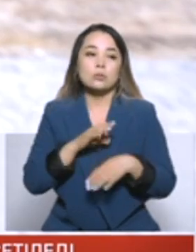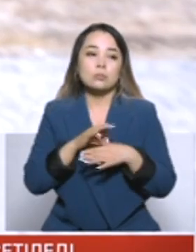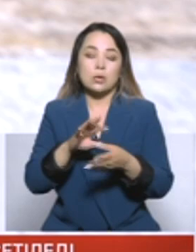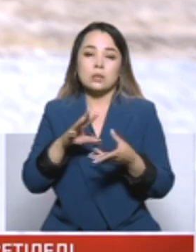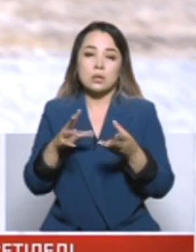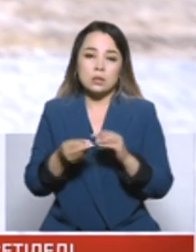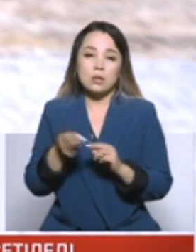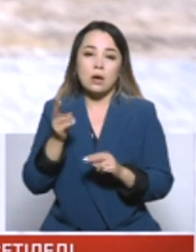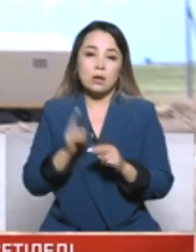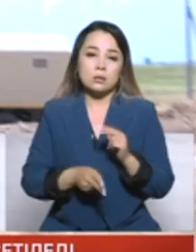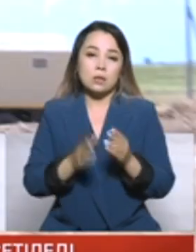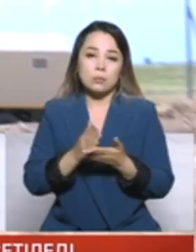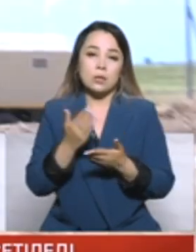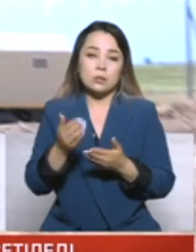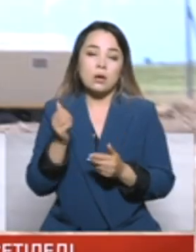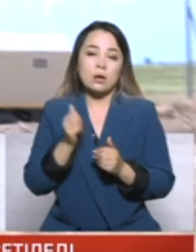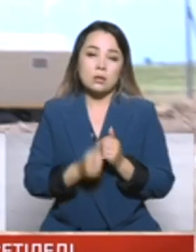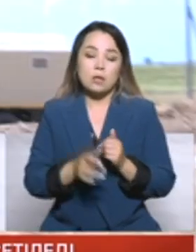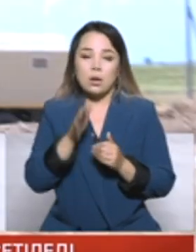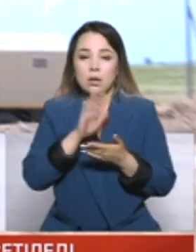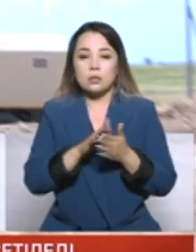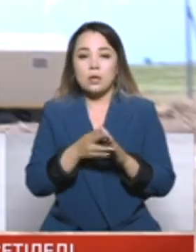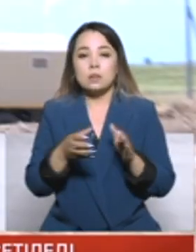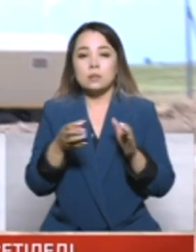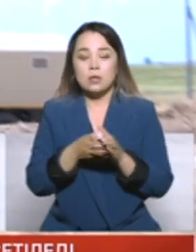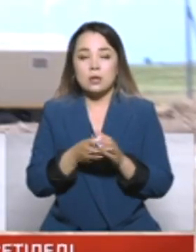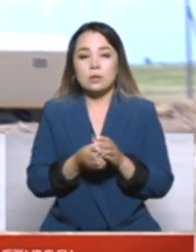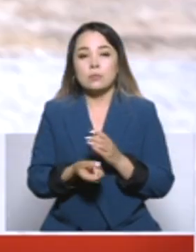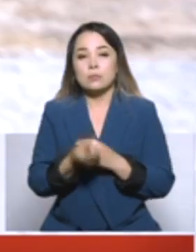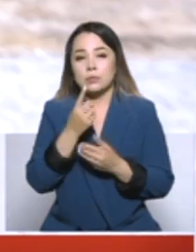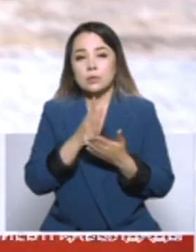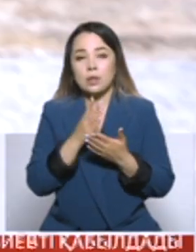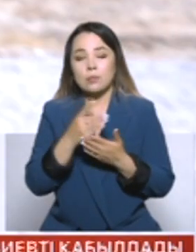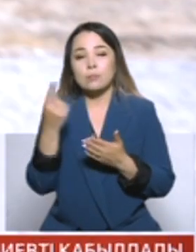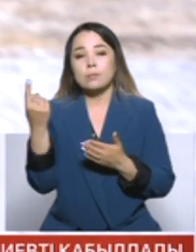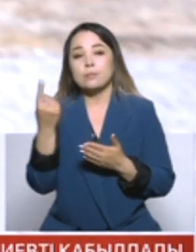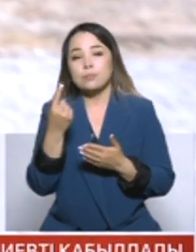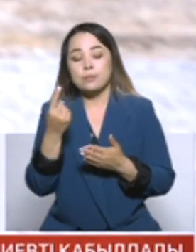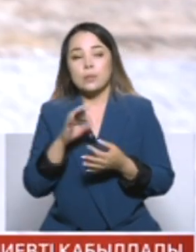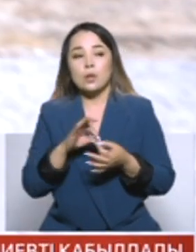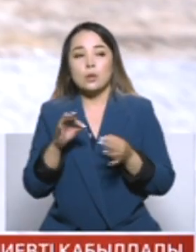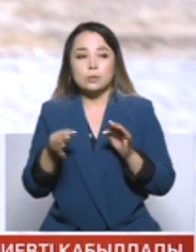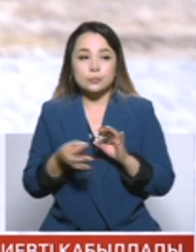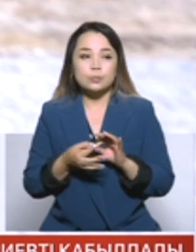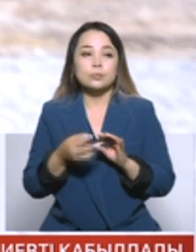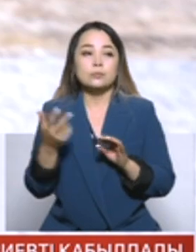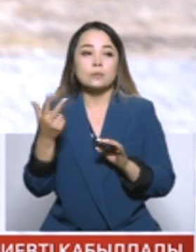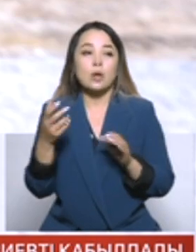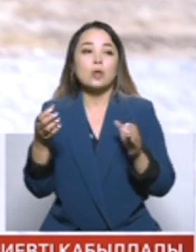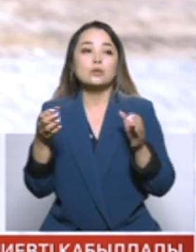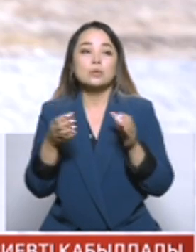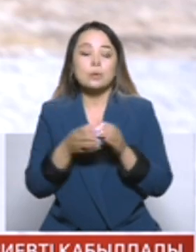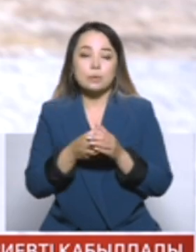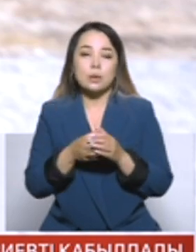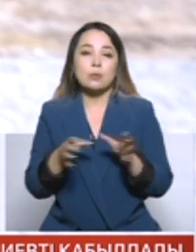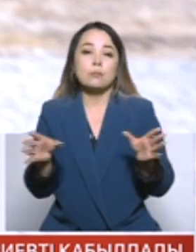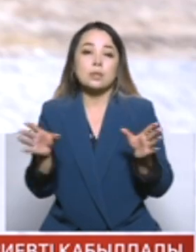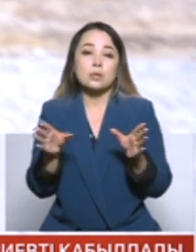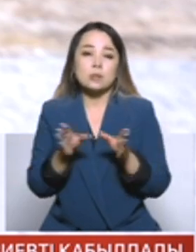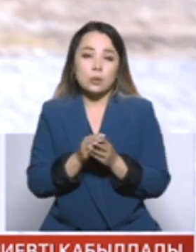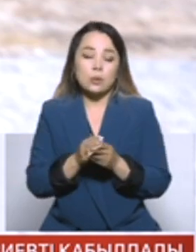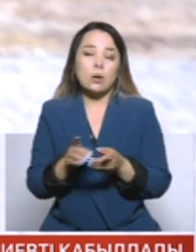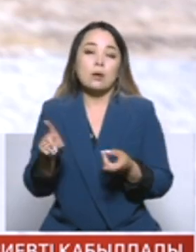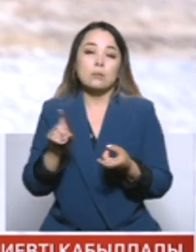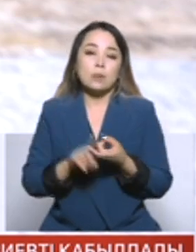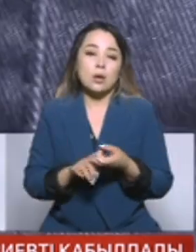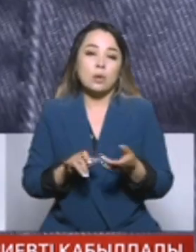жұмыстары аяқталды. Әр кезең қиыншылықтар болады. Жалпы бірінші қиыншылық ол үш топты біріктіру,